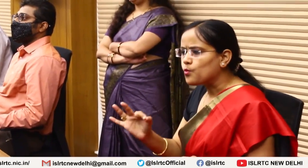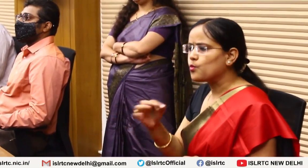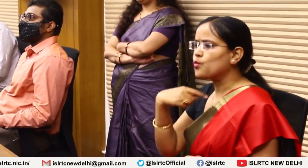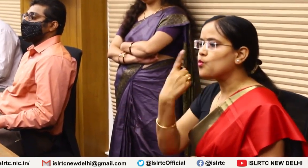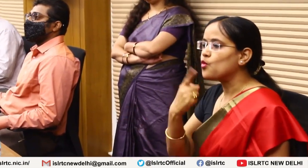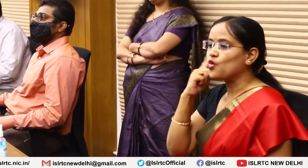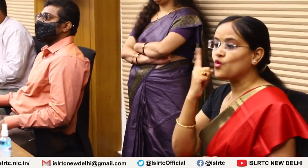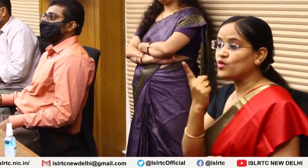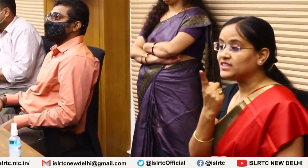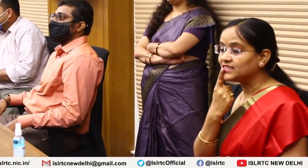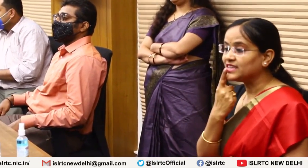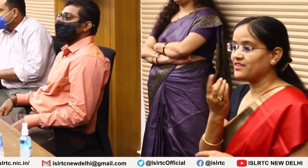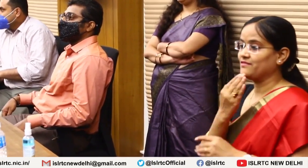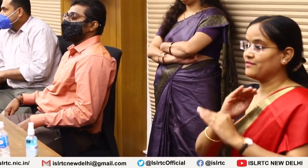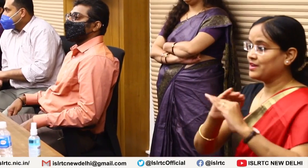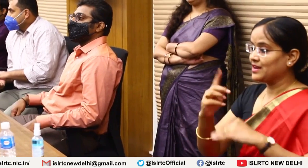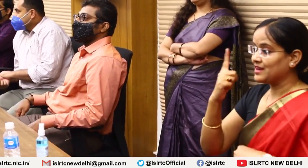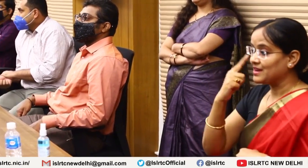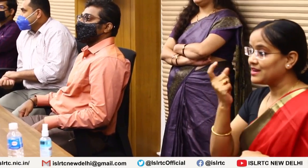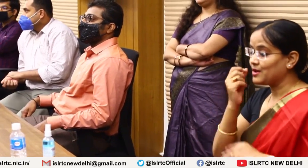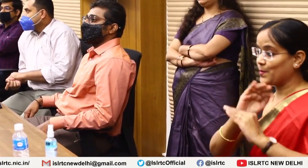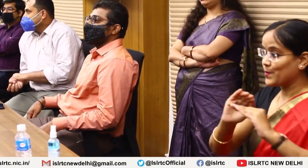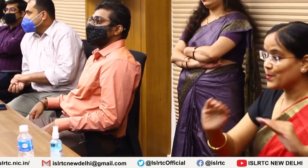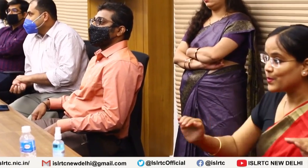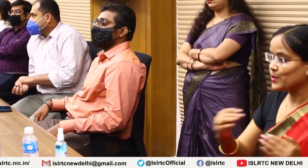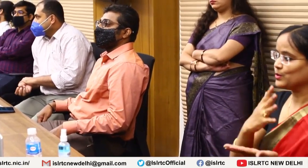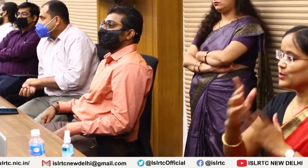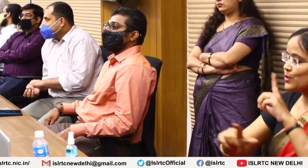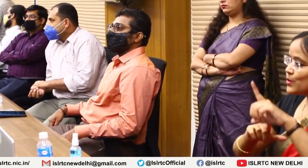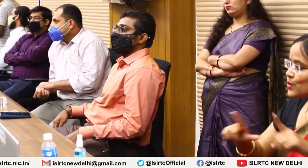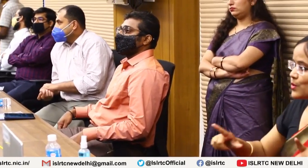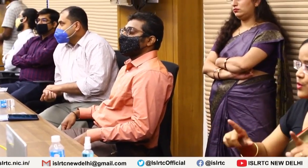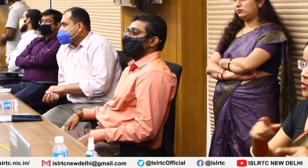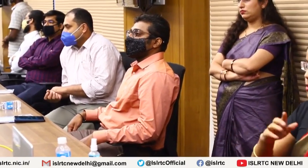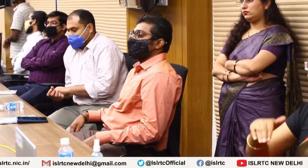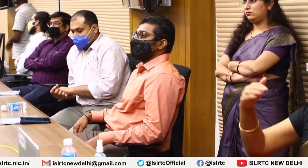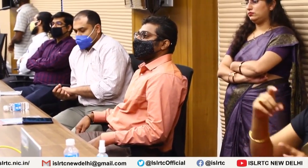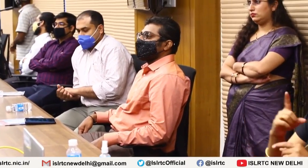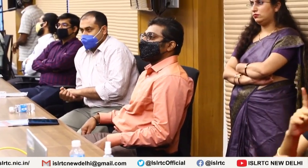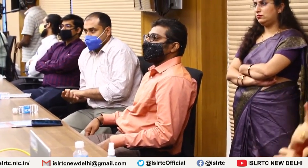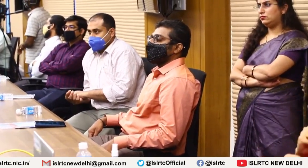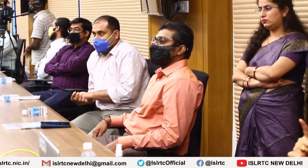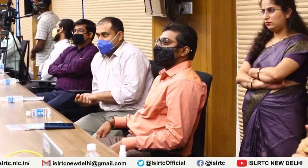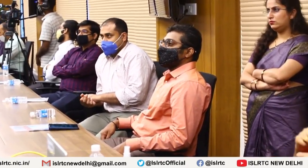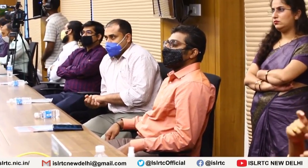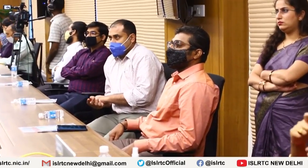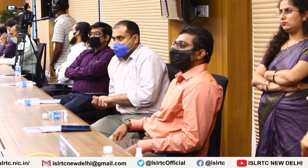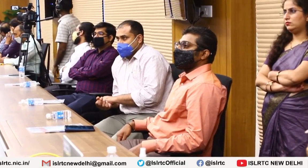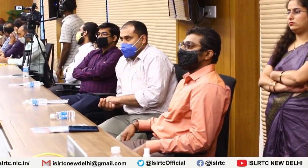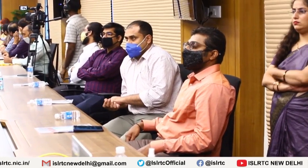हमारे श्रवण बाधित बालक बालिकाएं हैं उनको सांकेतिक भाषा का शिक्षक बनाने के लिए जो डिप्लोमा की शुरुआत की गई है,